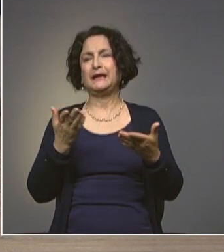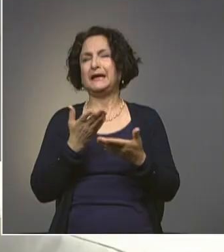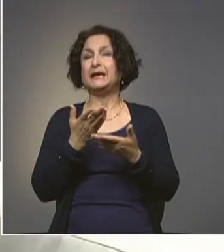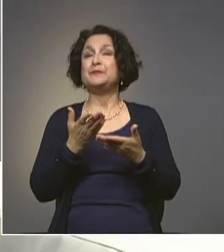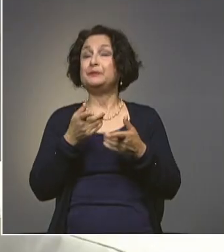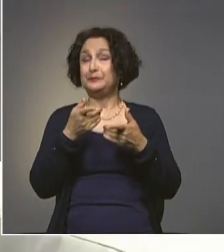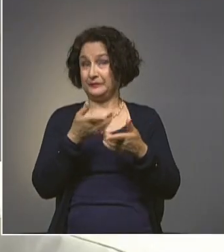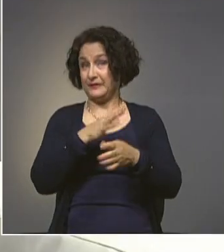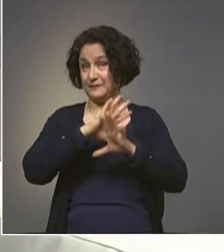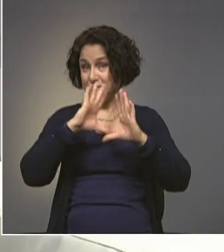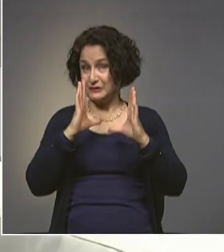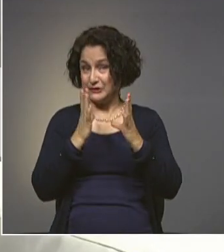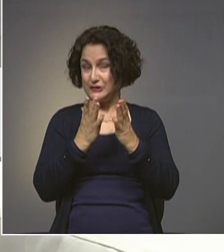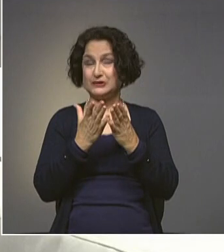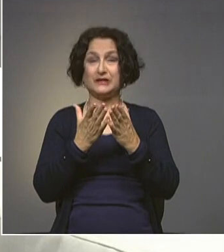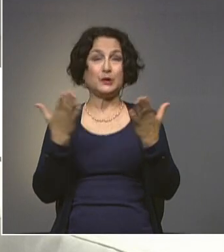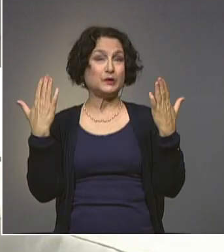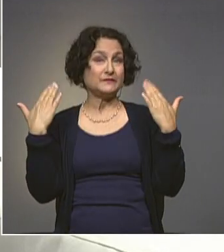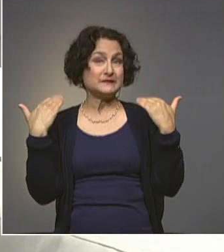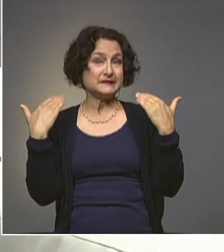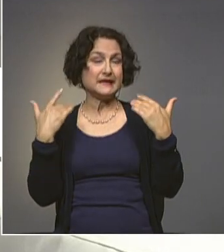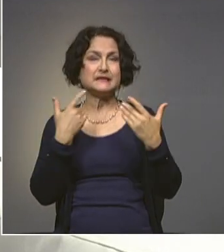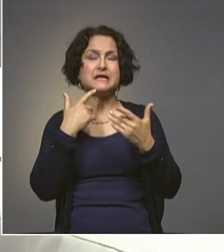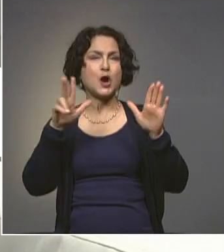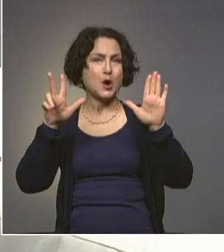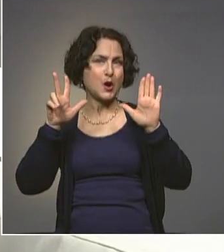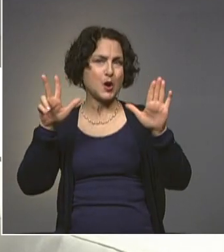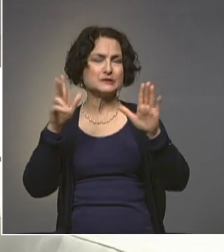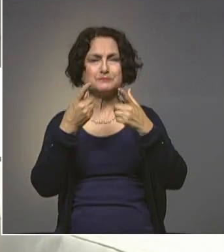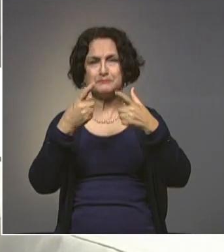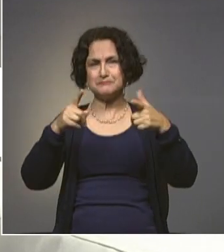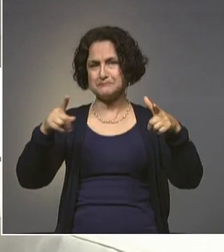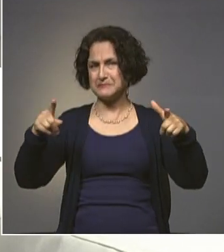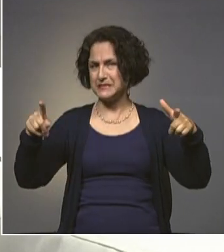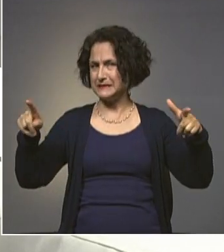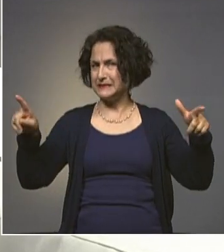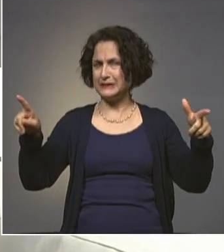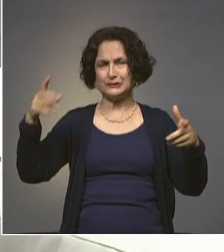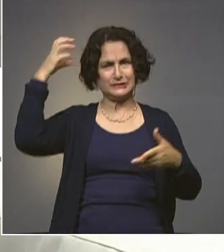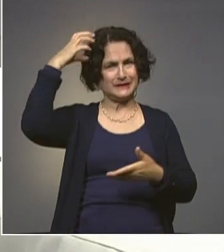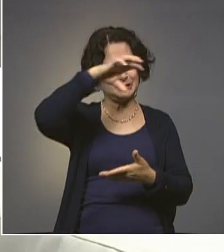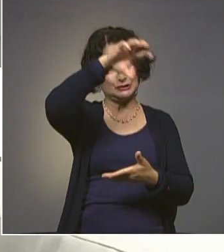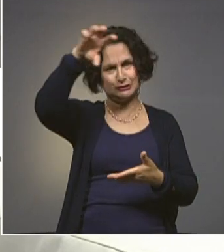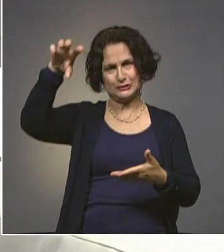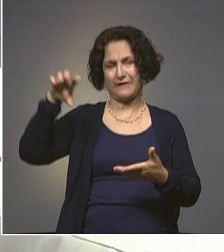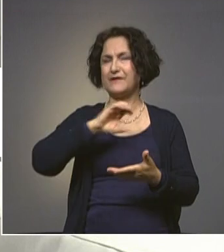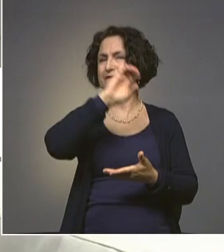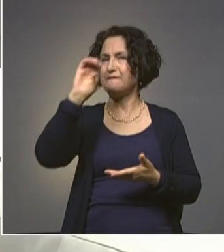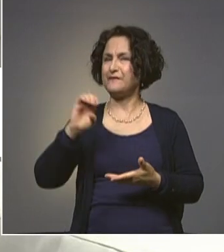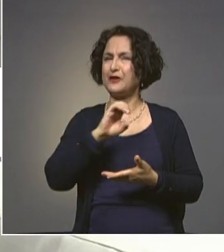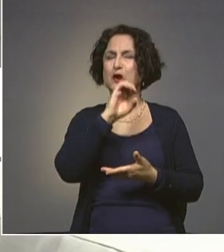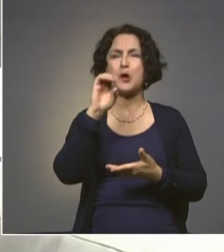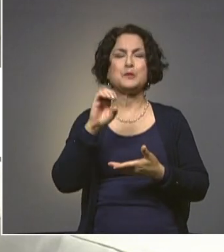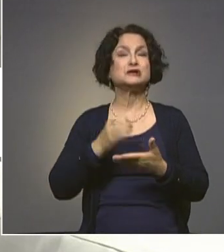университети, които получиха покана, са 8. От 8 различни страни, защото ние ще кандидатстваме по проект